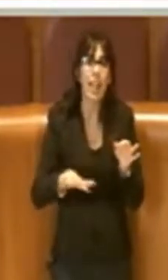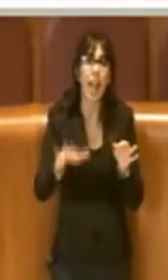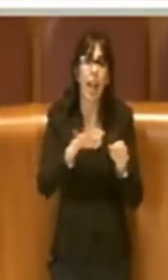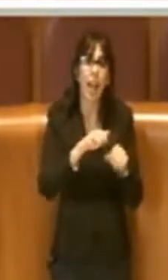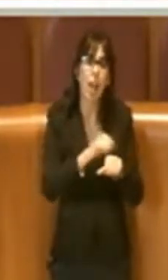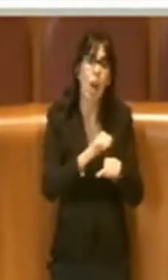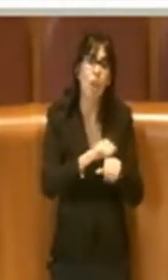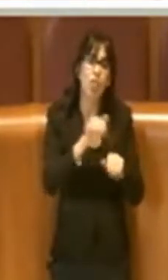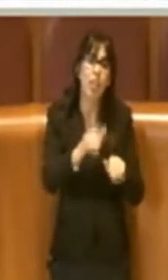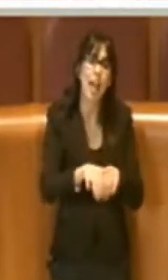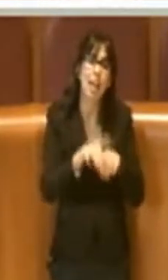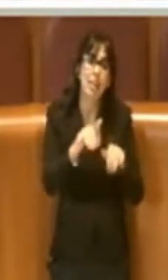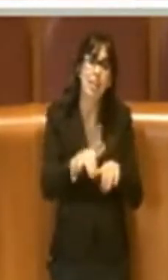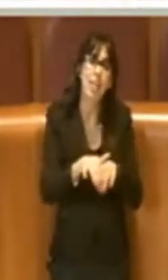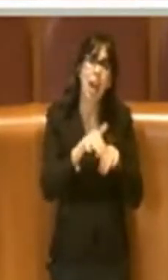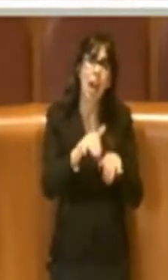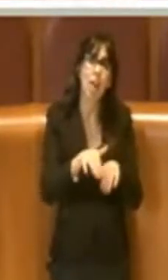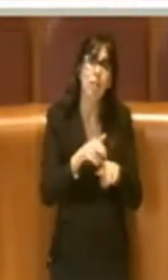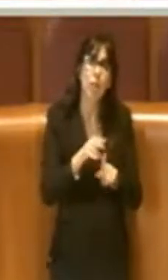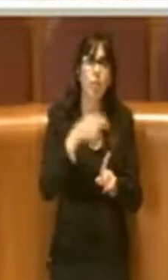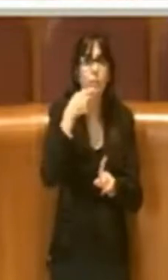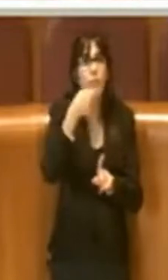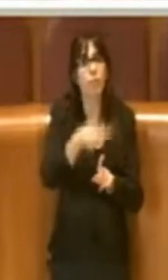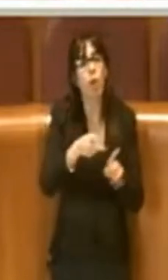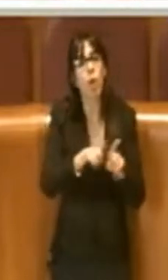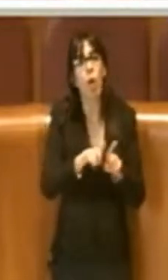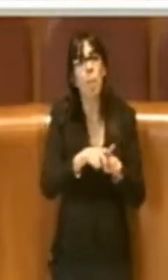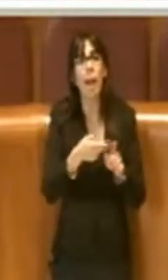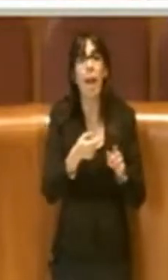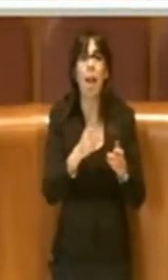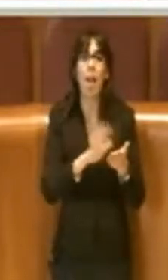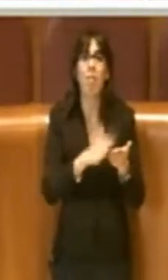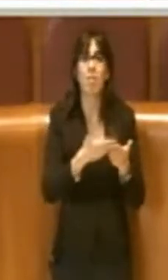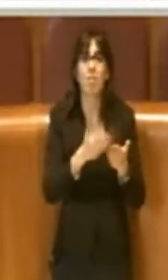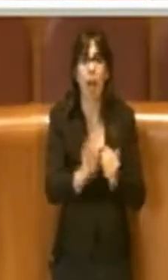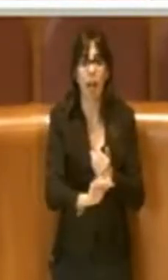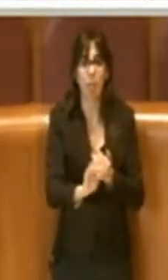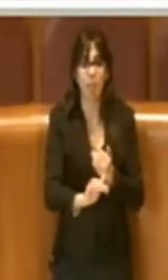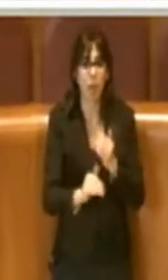scavo qualificate come sottoprodotti.